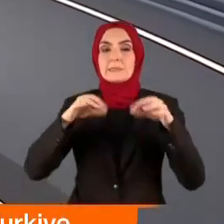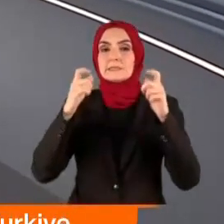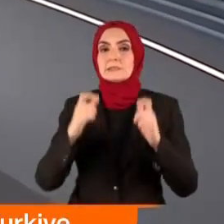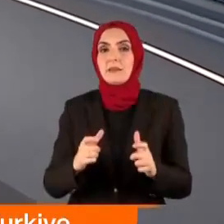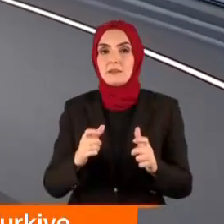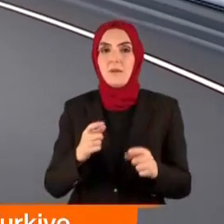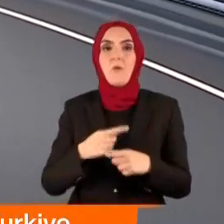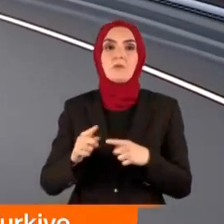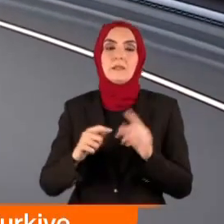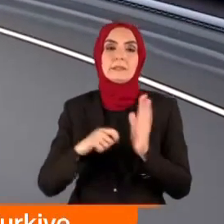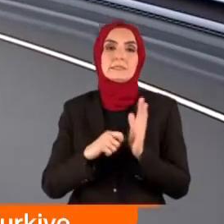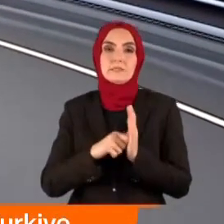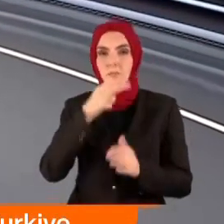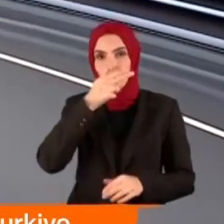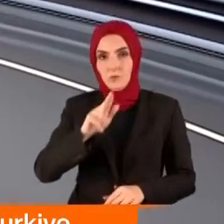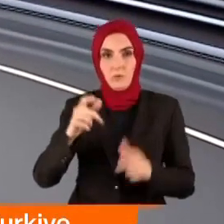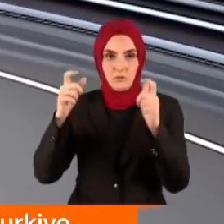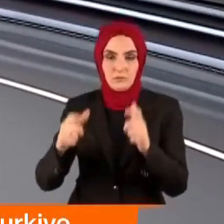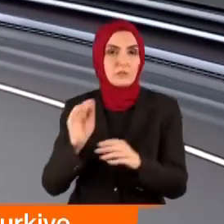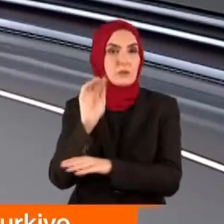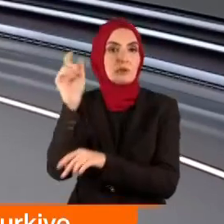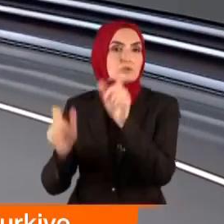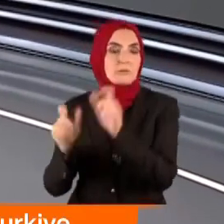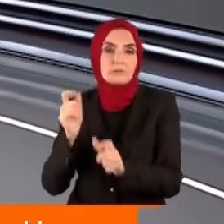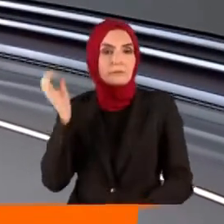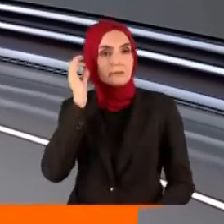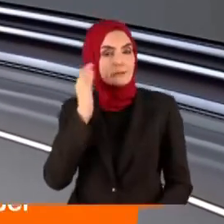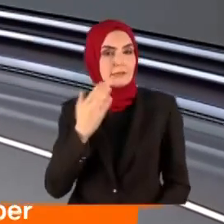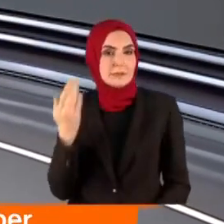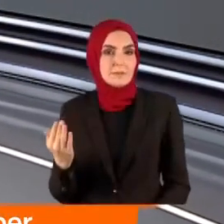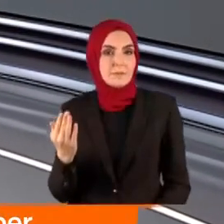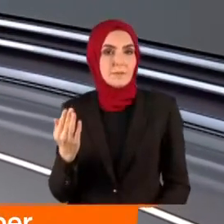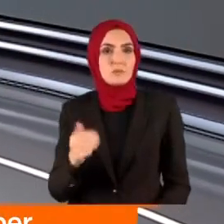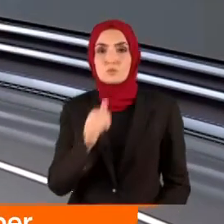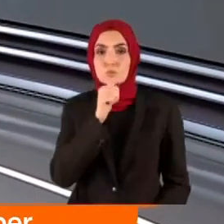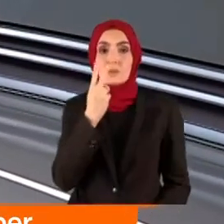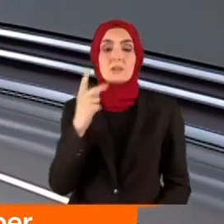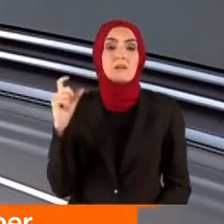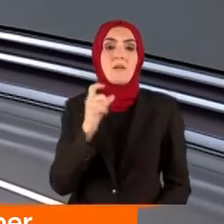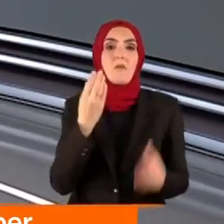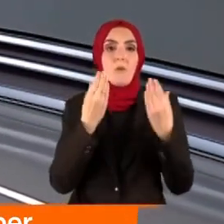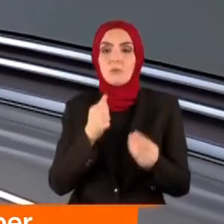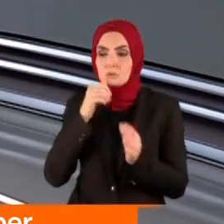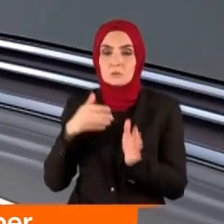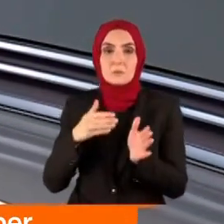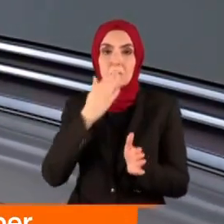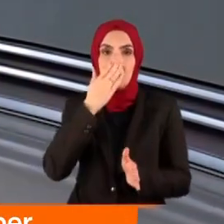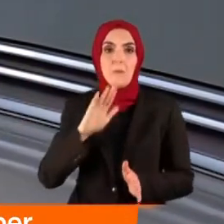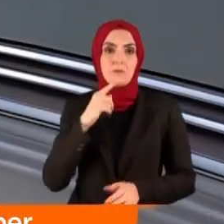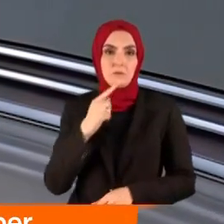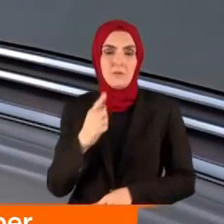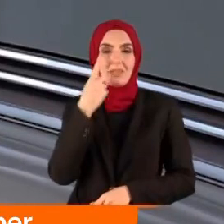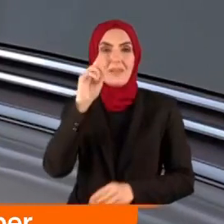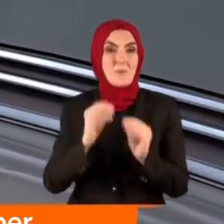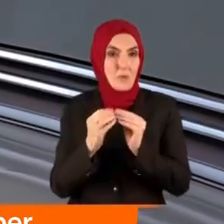Eskişehir'deki Ortaklar Köyü'nün sakinlerine kulak vereceğiz şimdi. Suyumuz 2 aydır akmıyor diyorlar. Üstelik tek problemleri susuzlukla